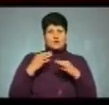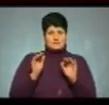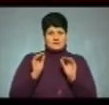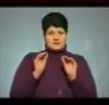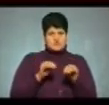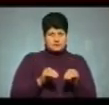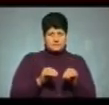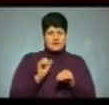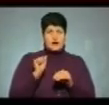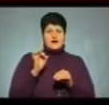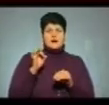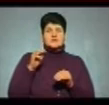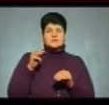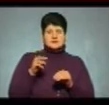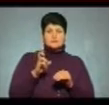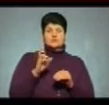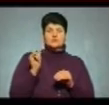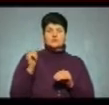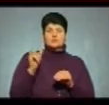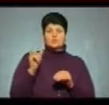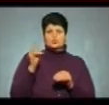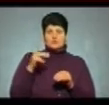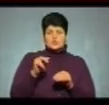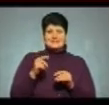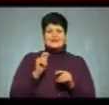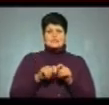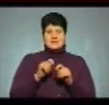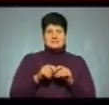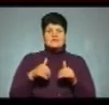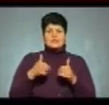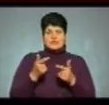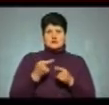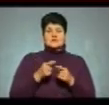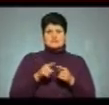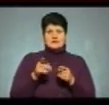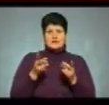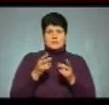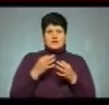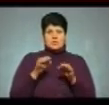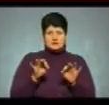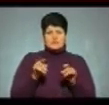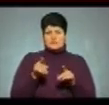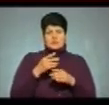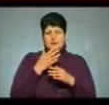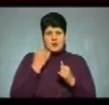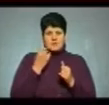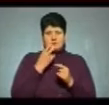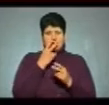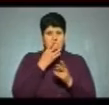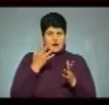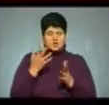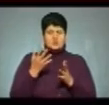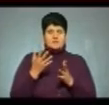від архбудінспекції. Кажуть мешканці, що зверталися, що потрібен такий дозвіл, і вони його не мали, не бачили,